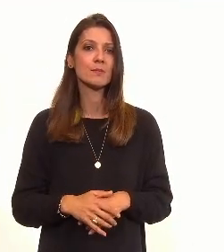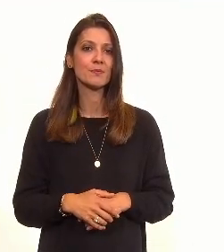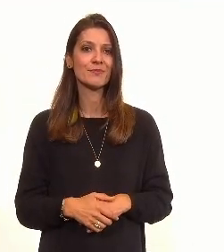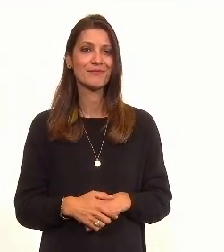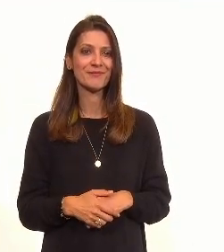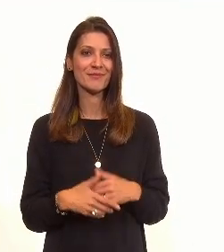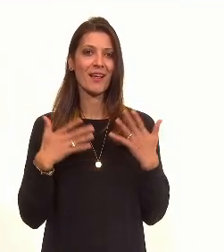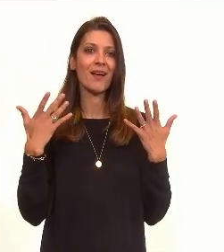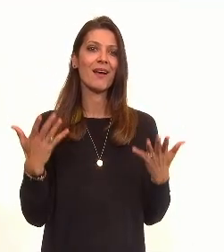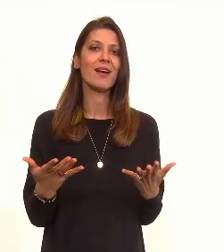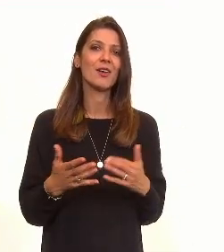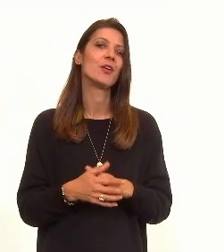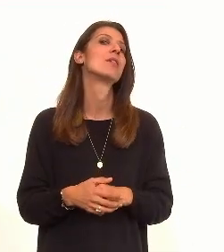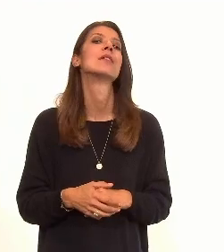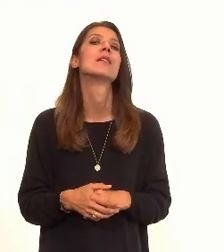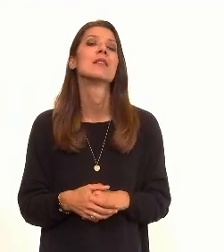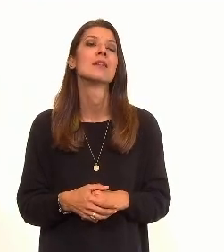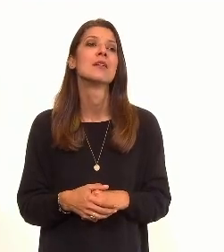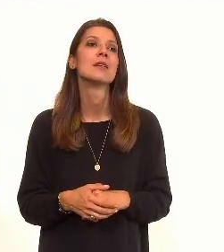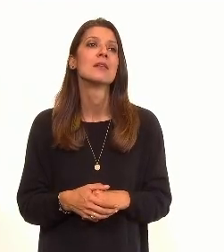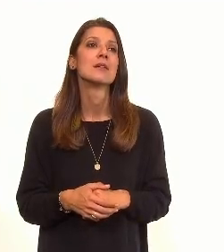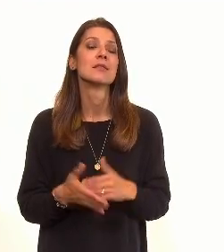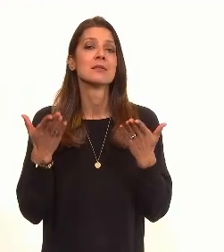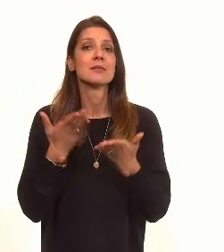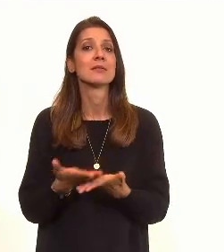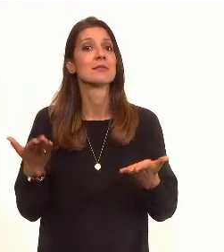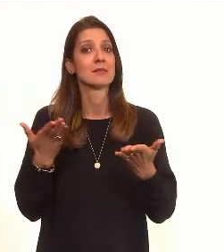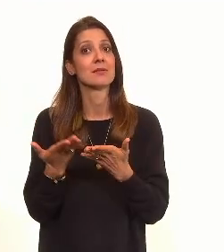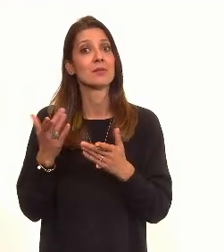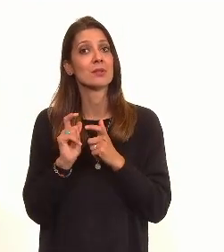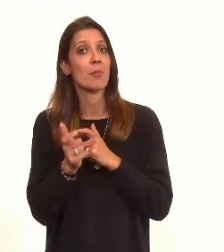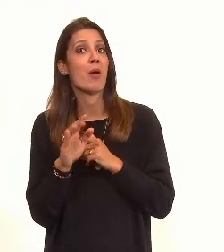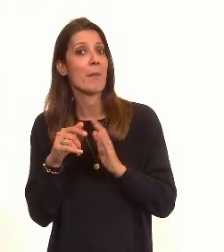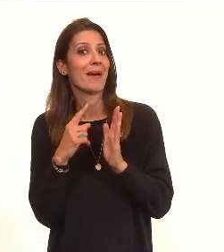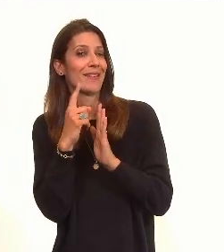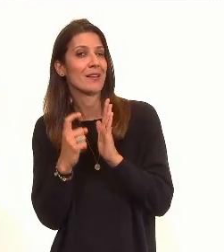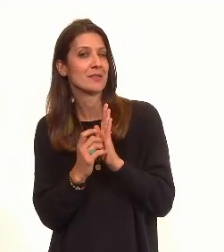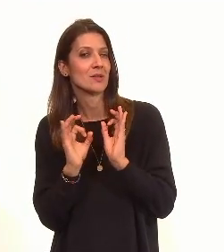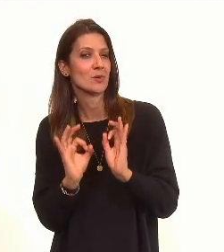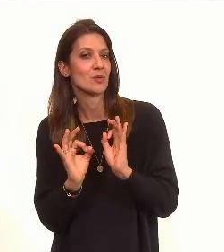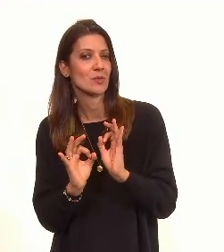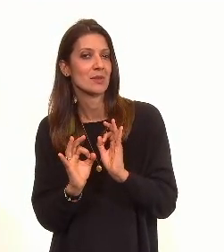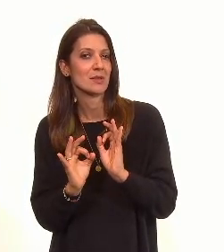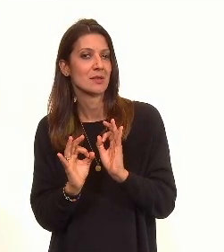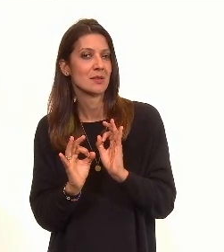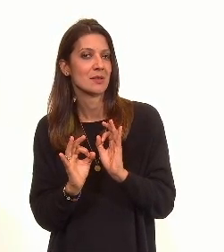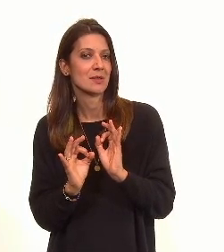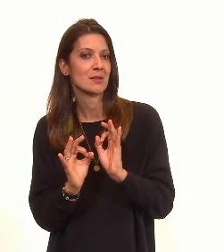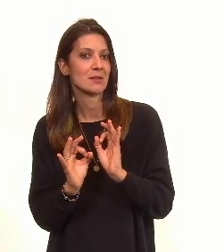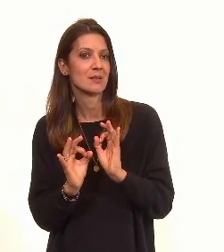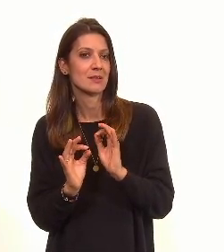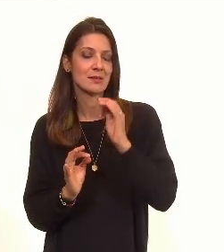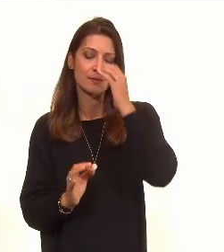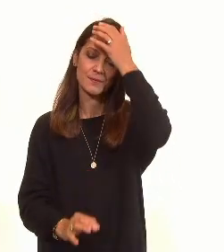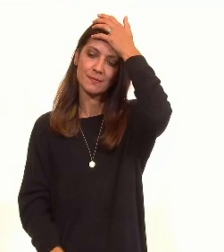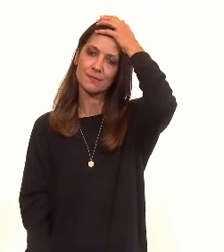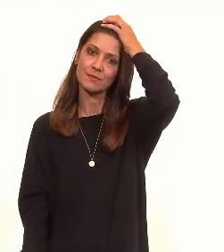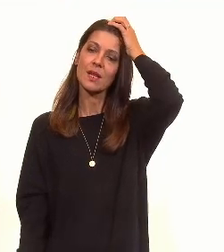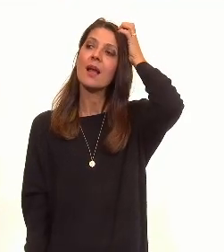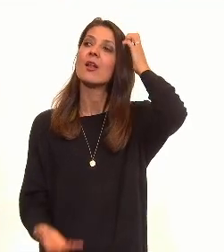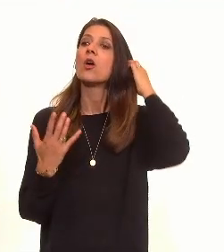surtout proposé de participer à la vie démocratique de la ville. Tu veux parler en facile à lire et à comprendre, s'il te plaît ? Je ne comprends rien de ce que